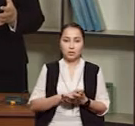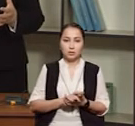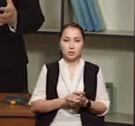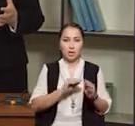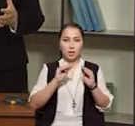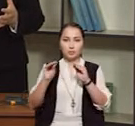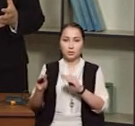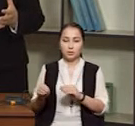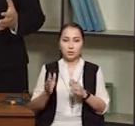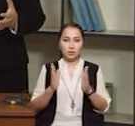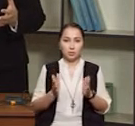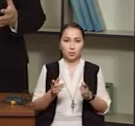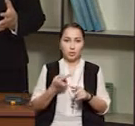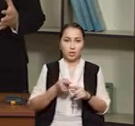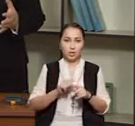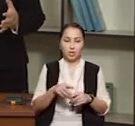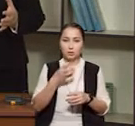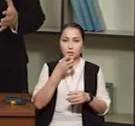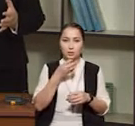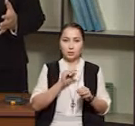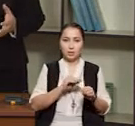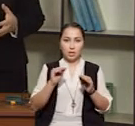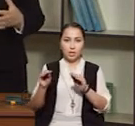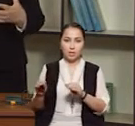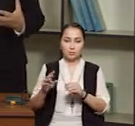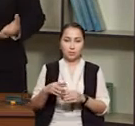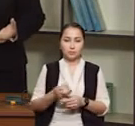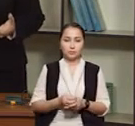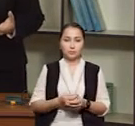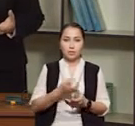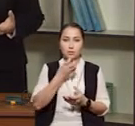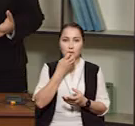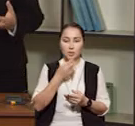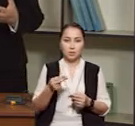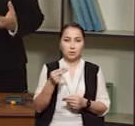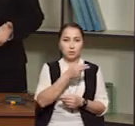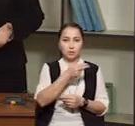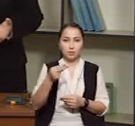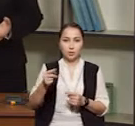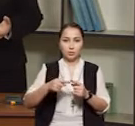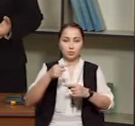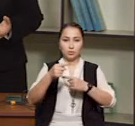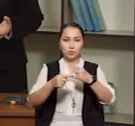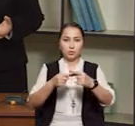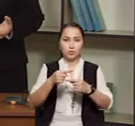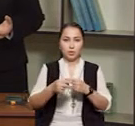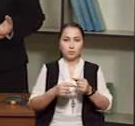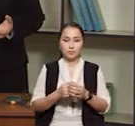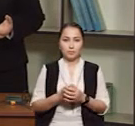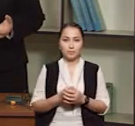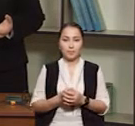issiqlik almashinayotgan bo'lsa, bu issiqlik almashinuvi ularni temperaturalari tenglashgunicha davom